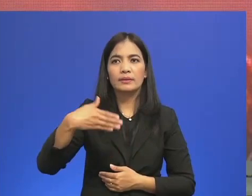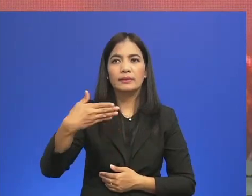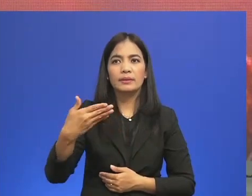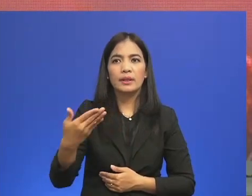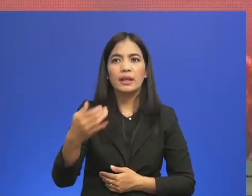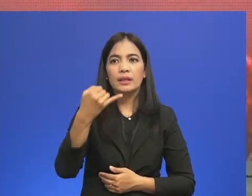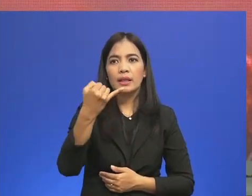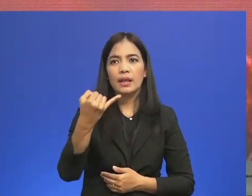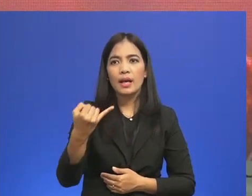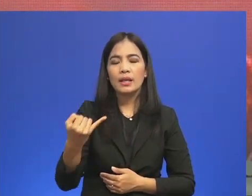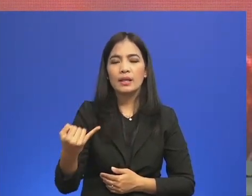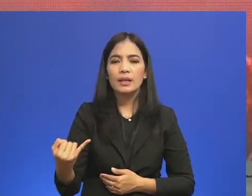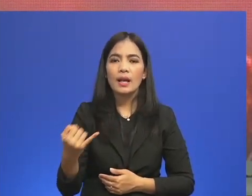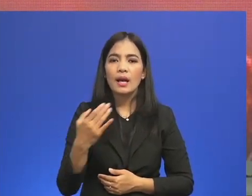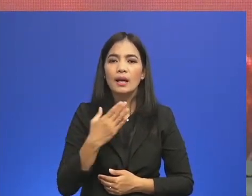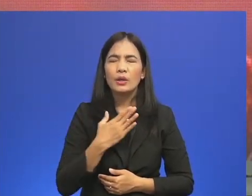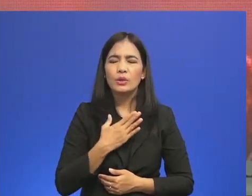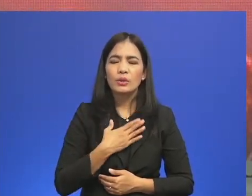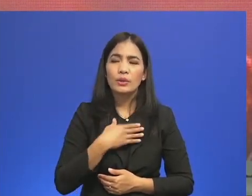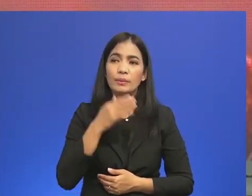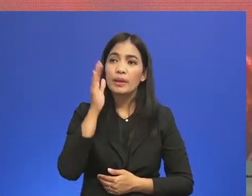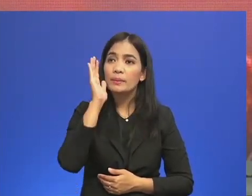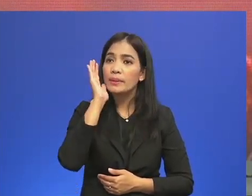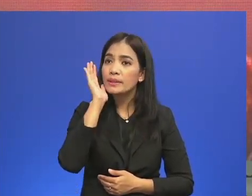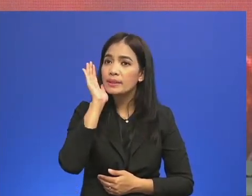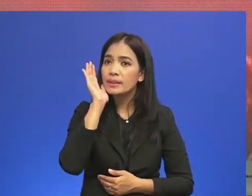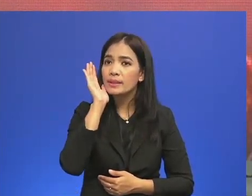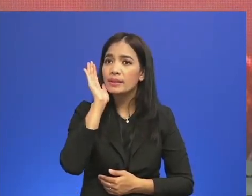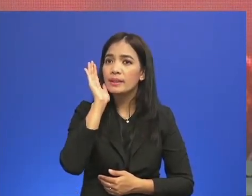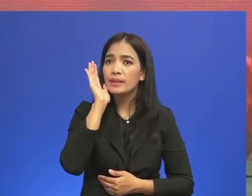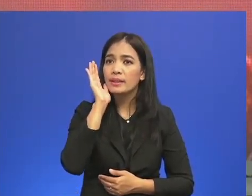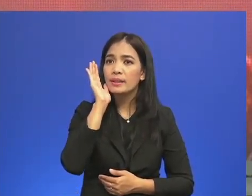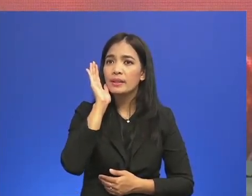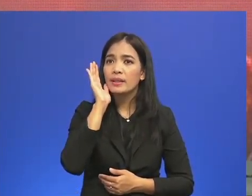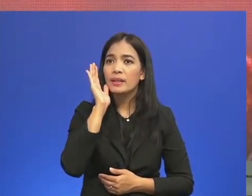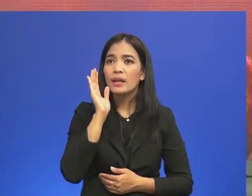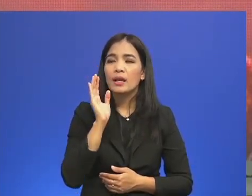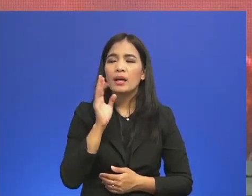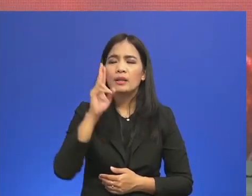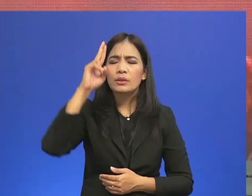pembaringan terakhir aku berbisik,